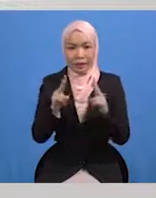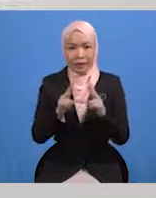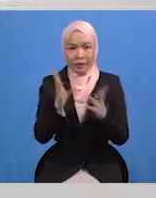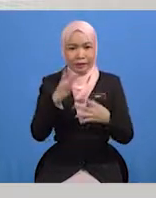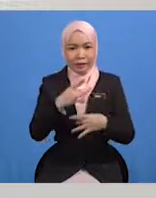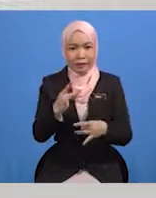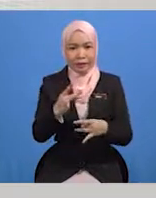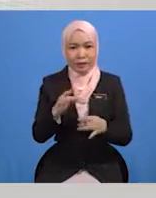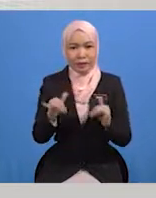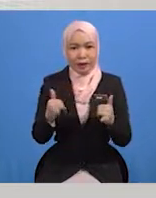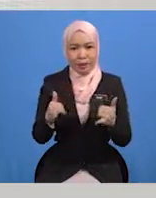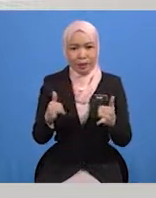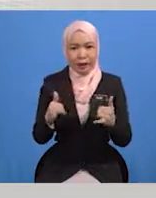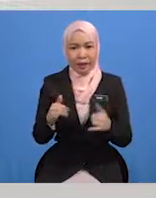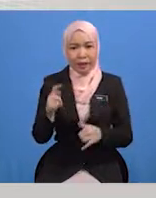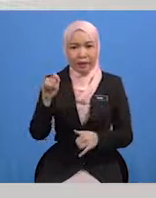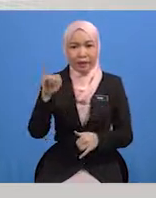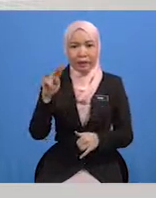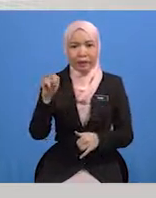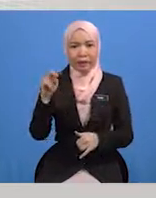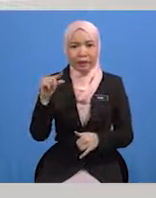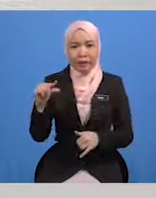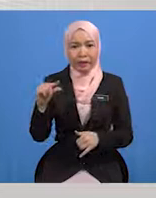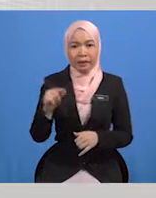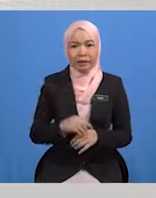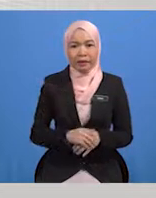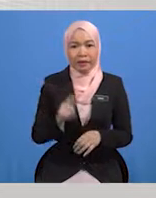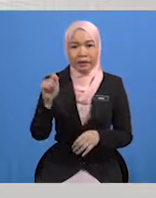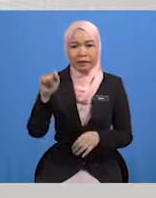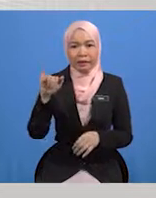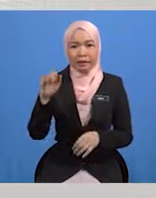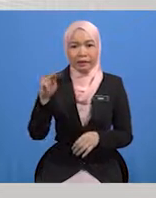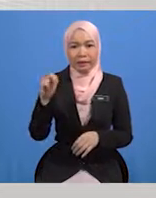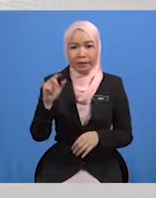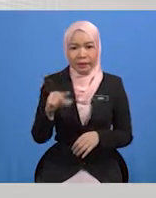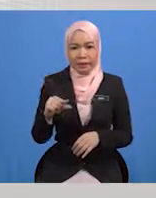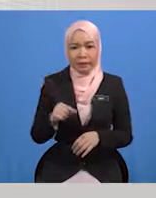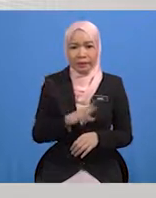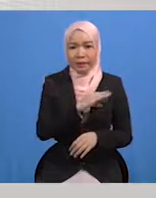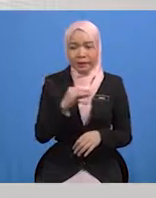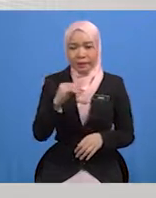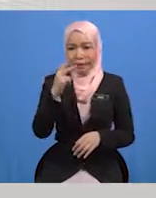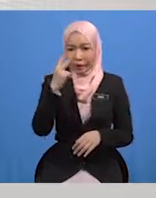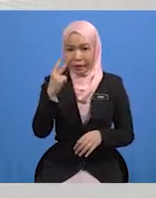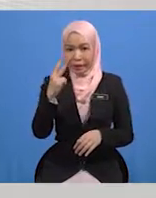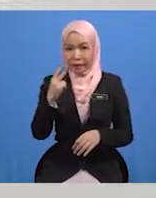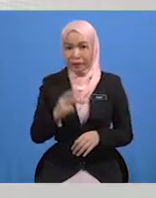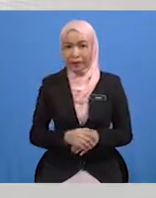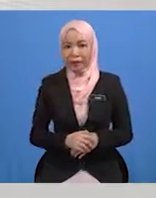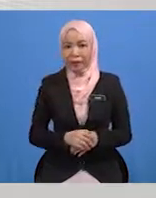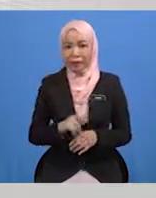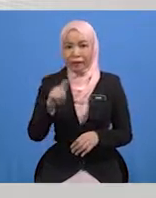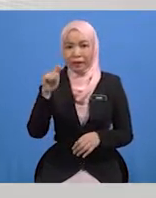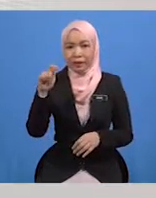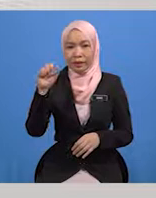ting-ting. Diperhatikan oleh Tuan Setiawan, Puan Suari Alimin,